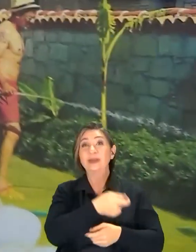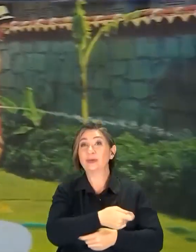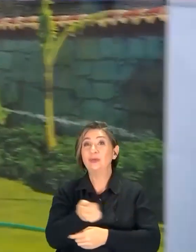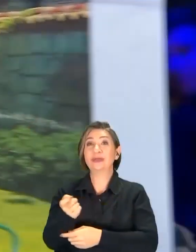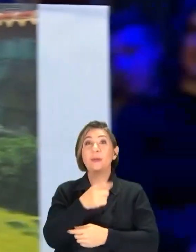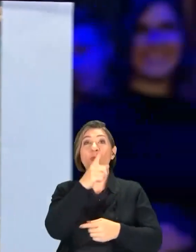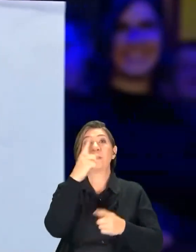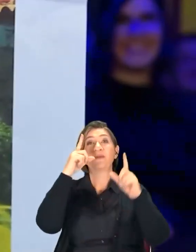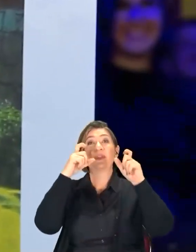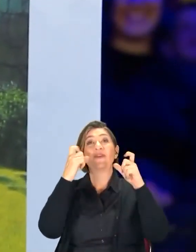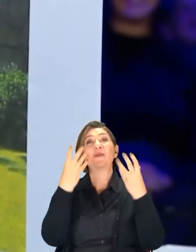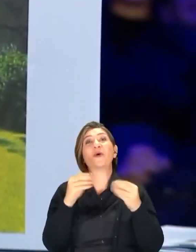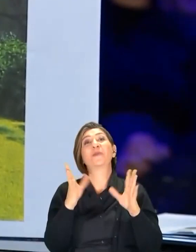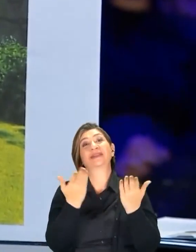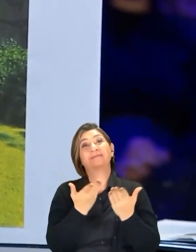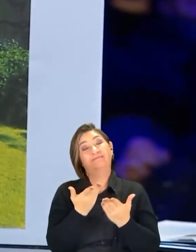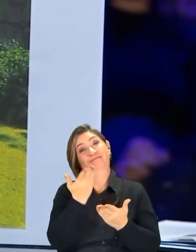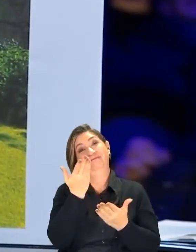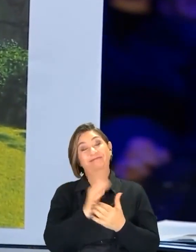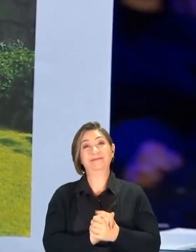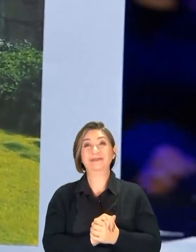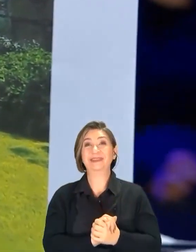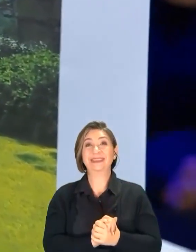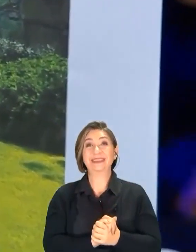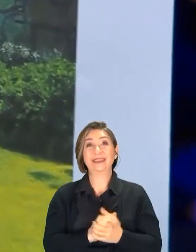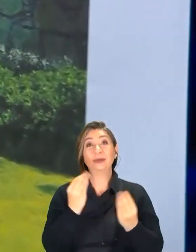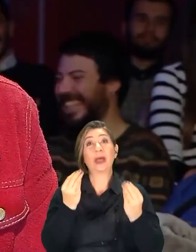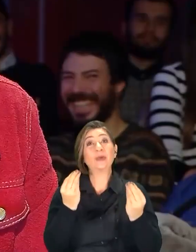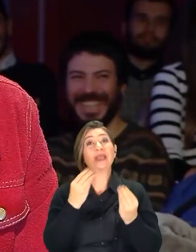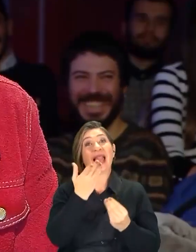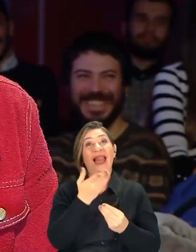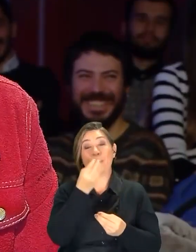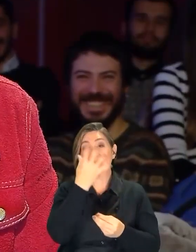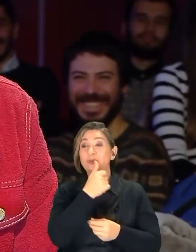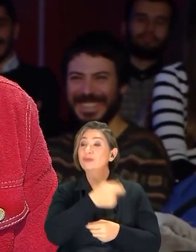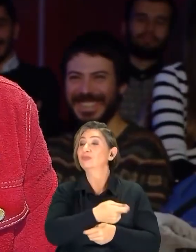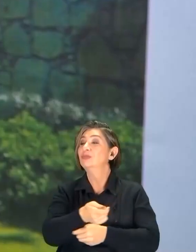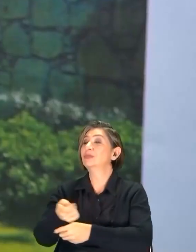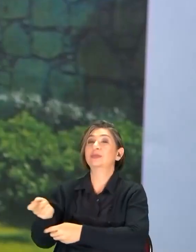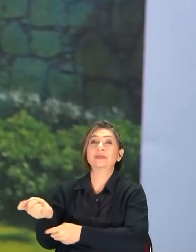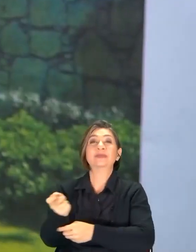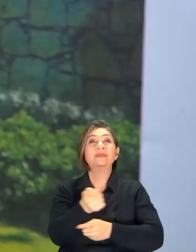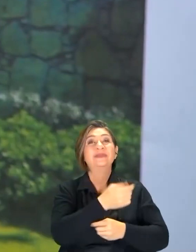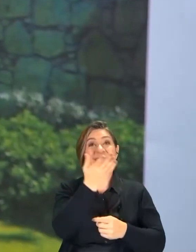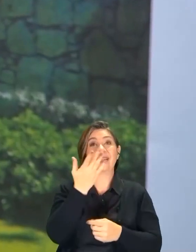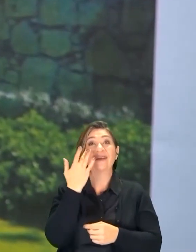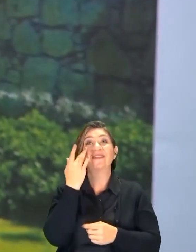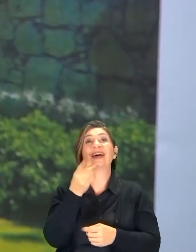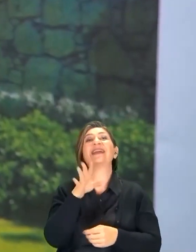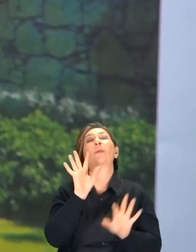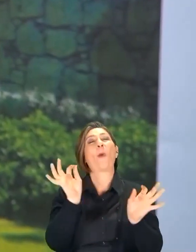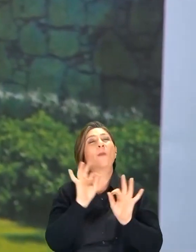duygusallaşıp fotoğrafım olmadı baksana şunun güzelliğine bak ha sen değil mi farkında